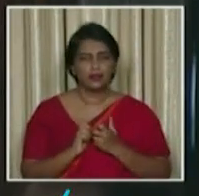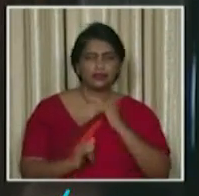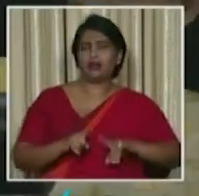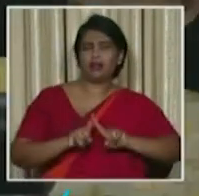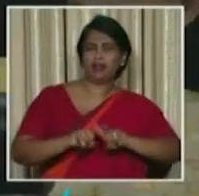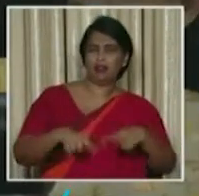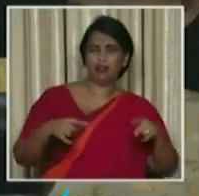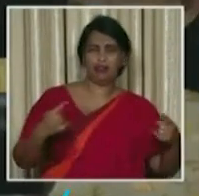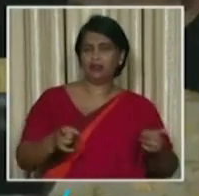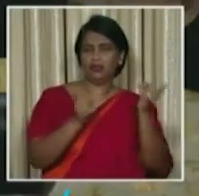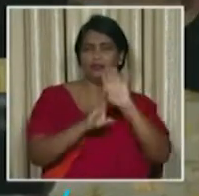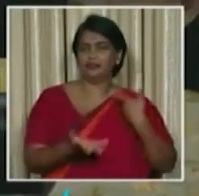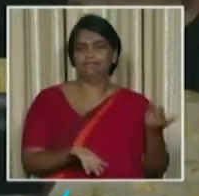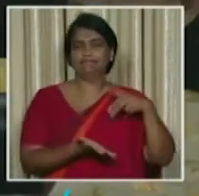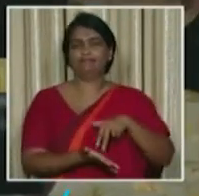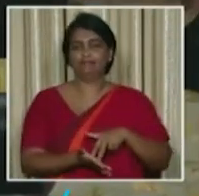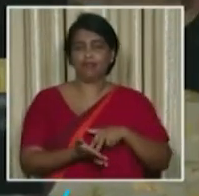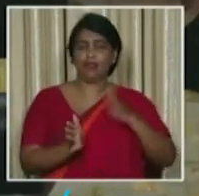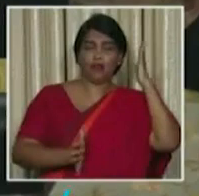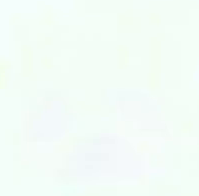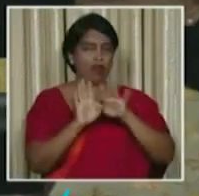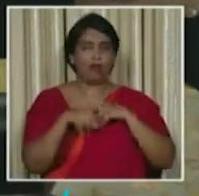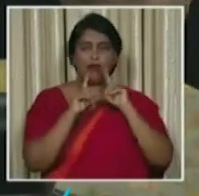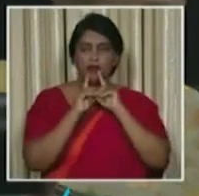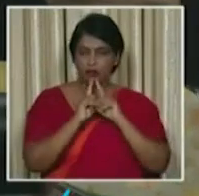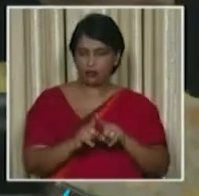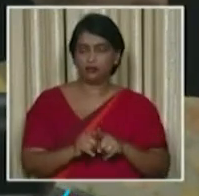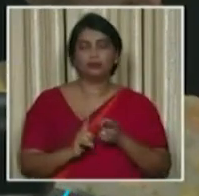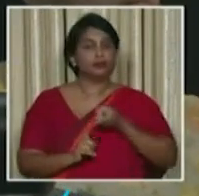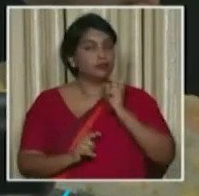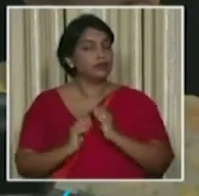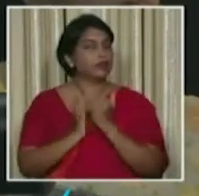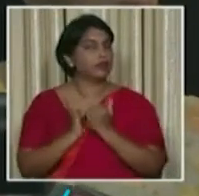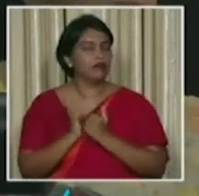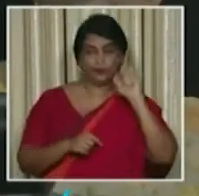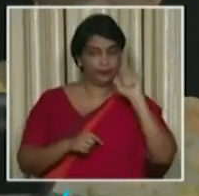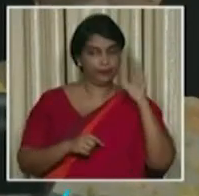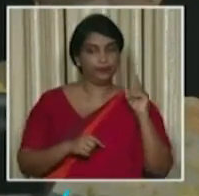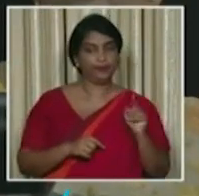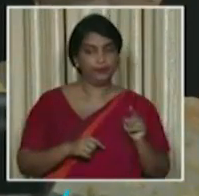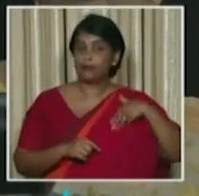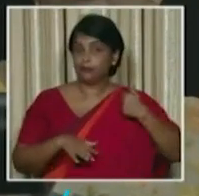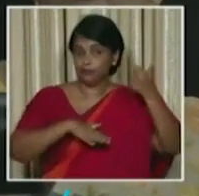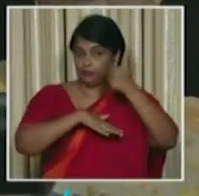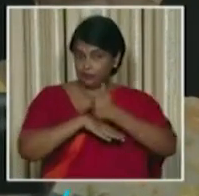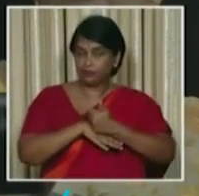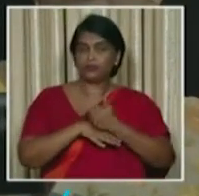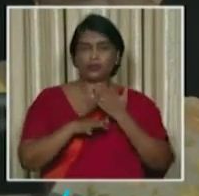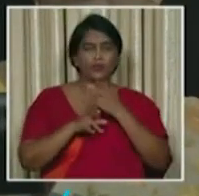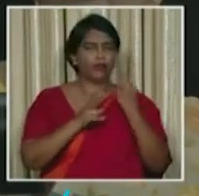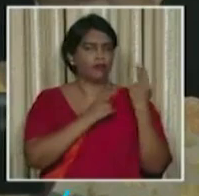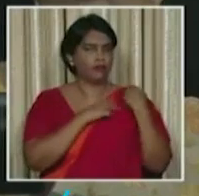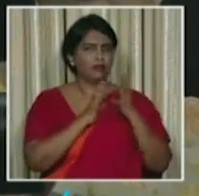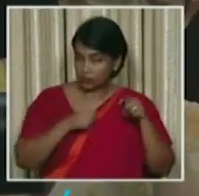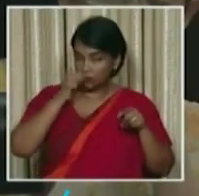විවේචනයක පවතී. එකපාරට නැගිටලා ලෝකේ තියෙන ප්‍රශ්න ඔක්කොම අහනවා. සාවර නියෝග අනුව එහෙම කරන්න පුළුවන් කමක් නැහැ. මූලාශ්‍රණයට විශාල වගකීමක්